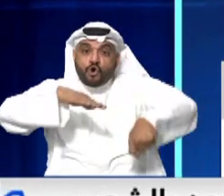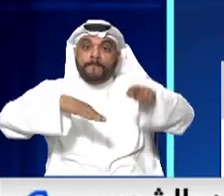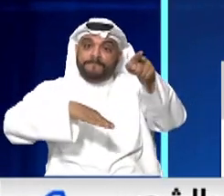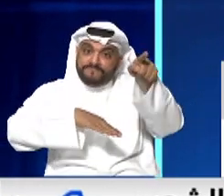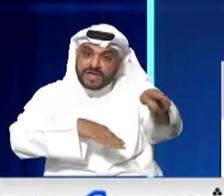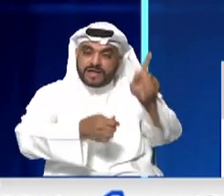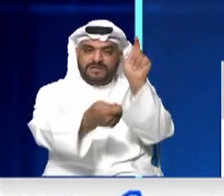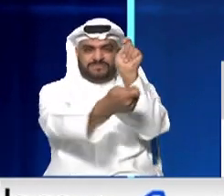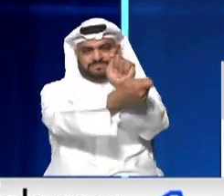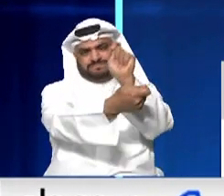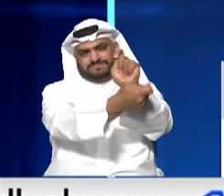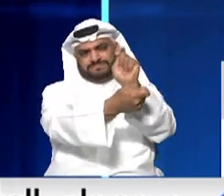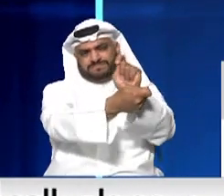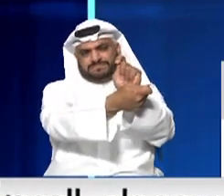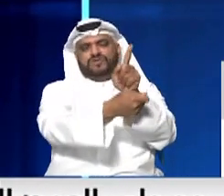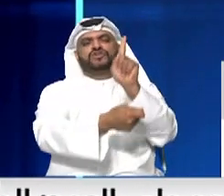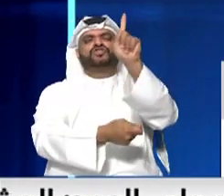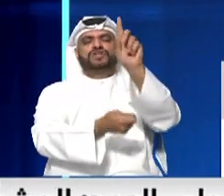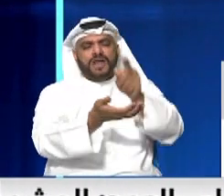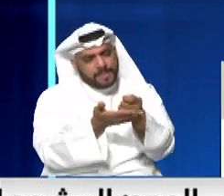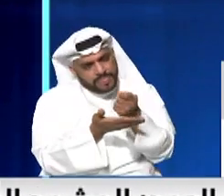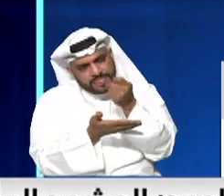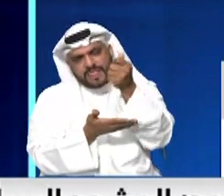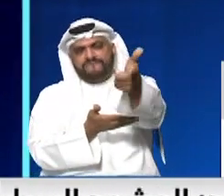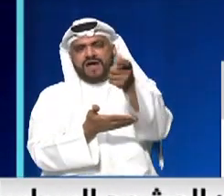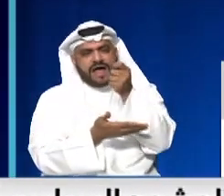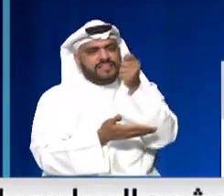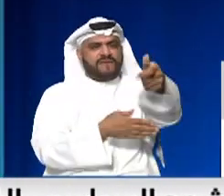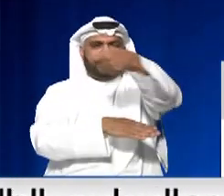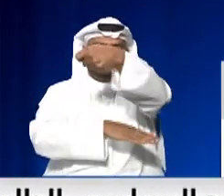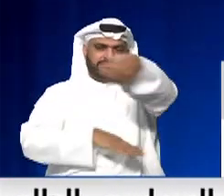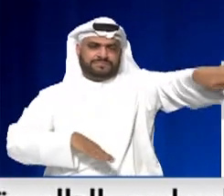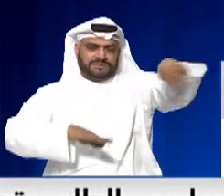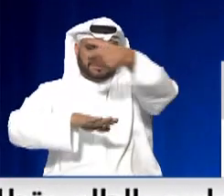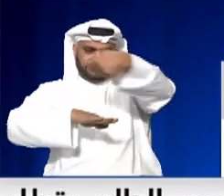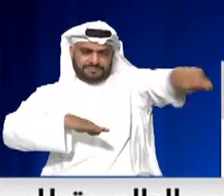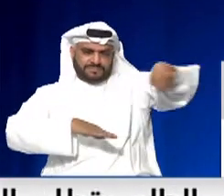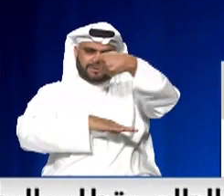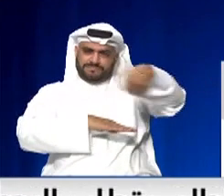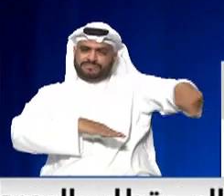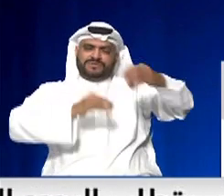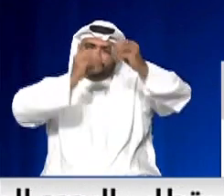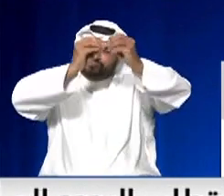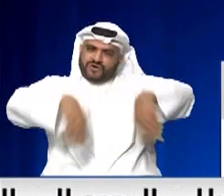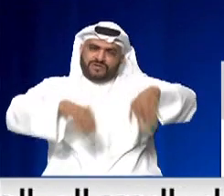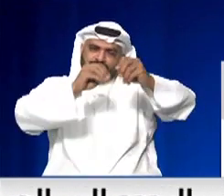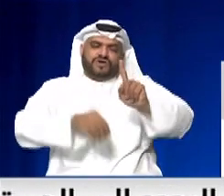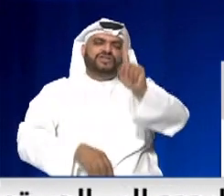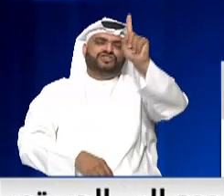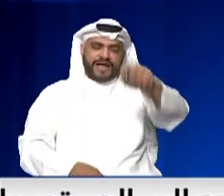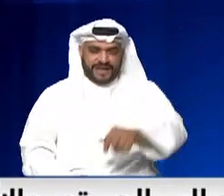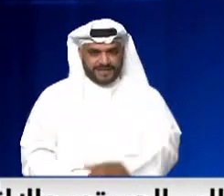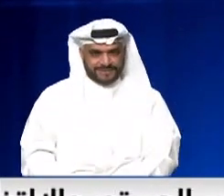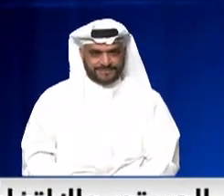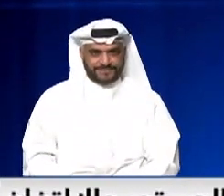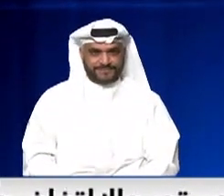المدنية، على أن تتم تلك المساعدات بالتنسيق مع كافة الجهات الحكومية ذات الصلة.